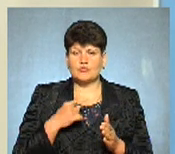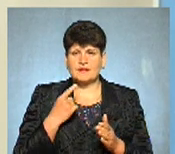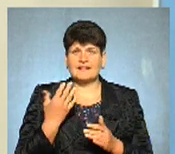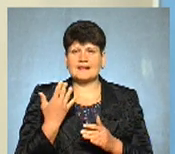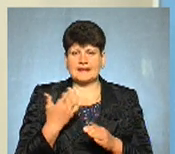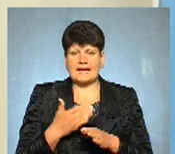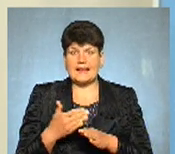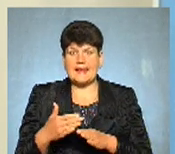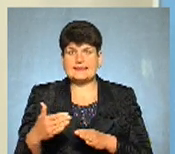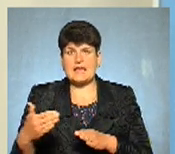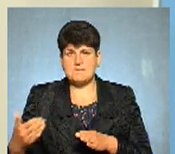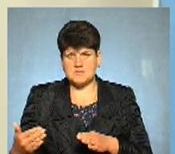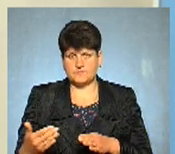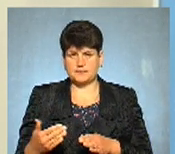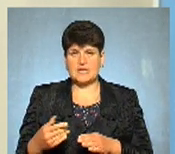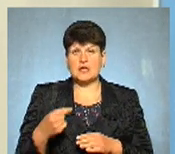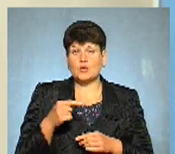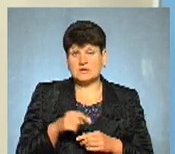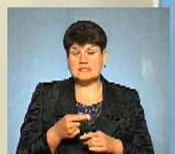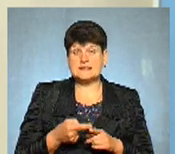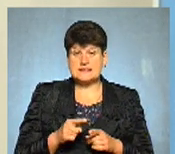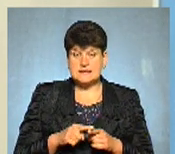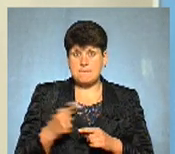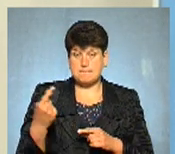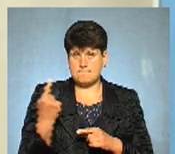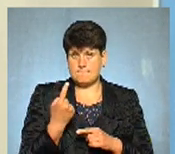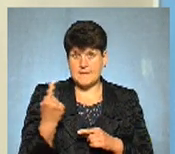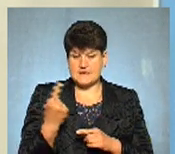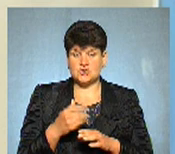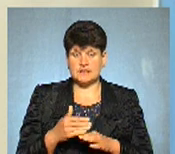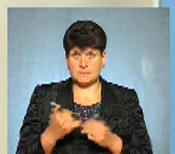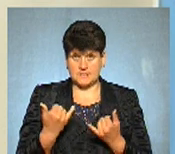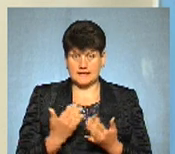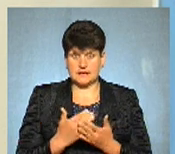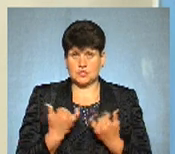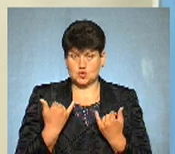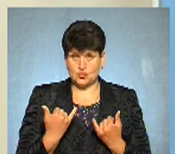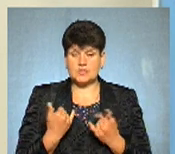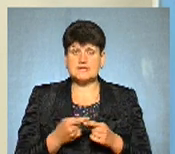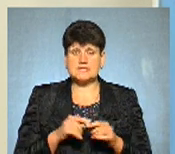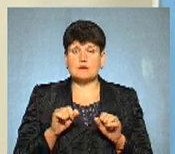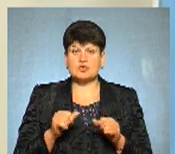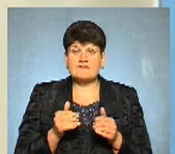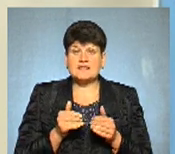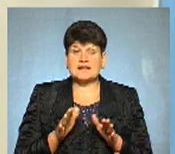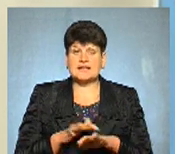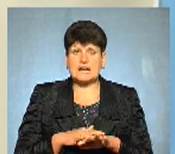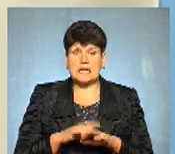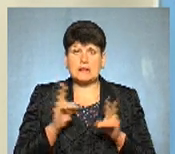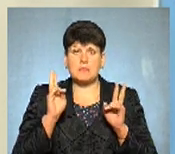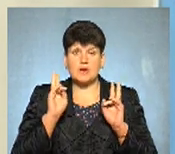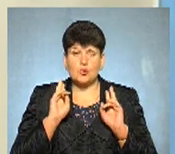декілька етапів, правильно? І один з них цих етапів, перший, який ми маємо на сьогодні, це є можливість відкриття ринків,